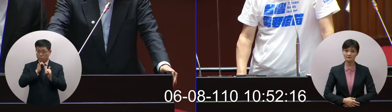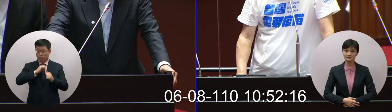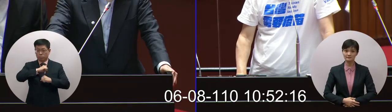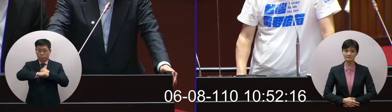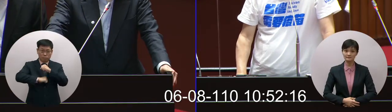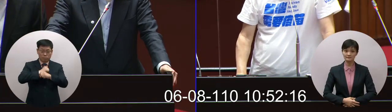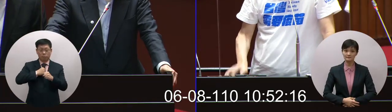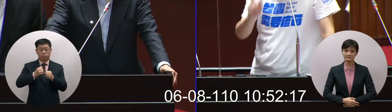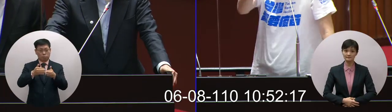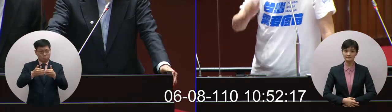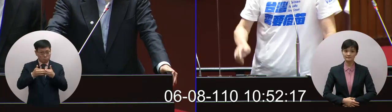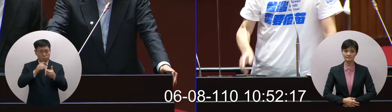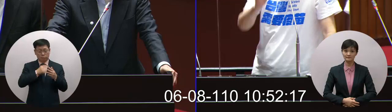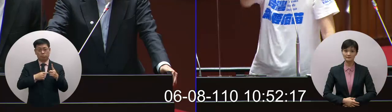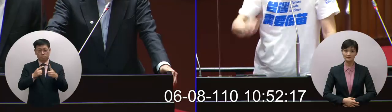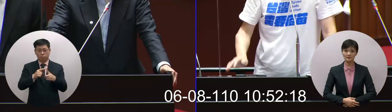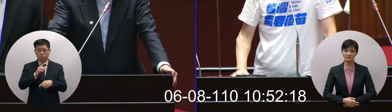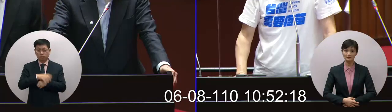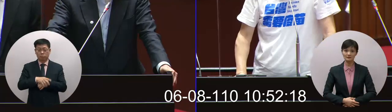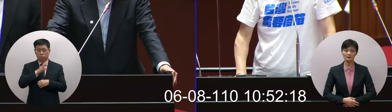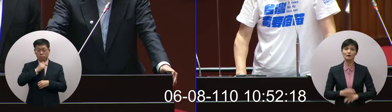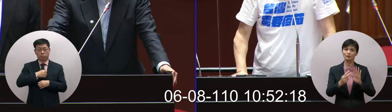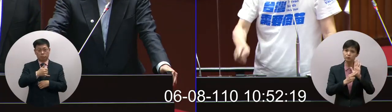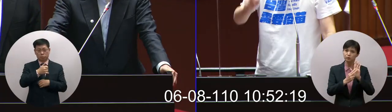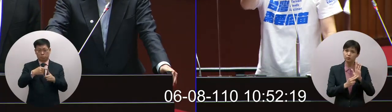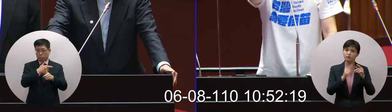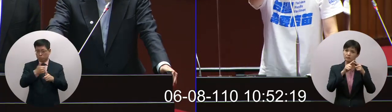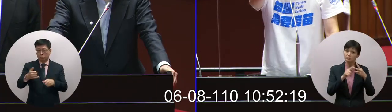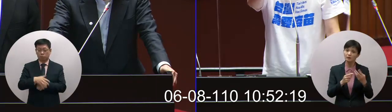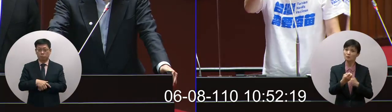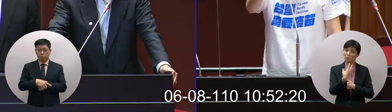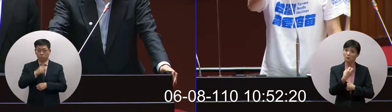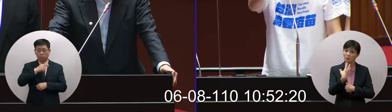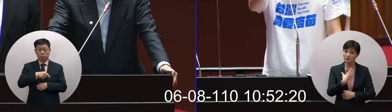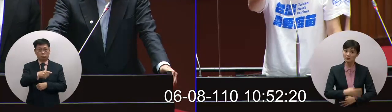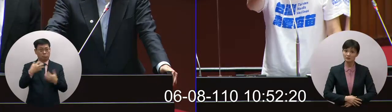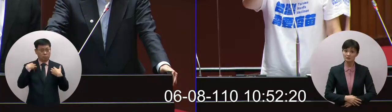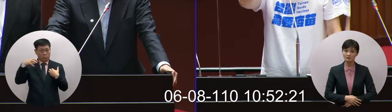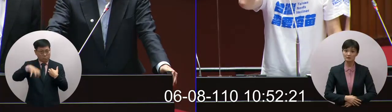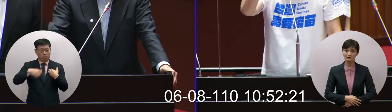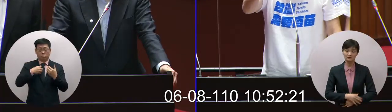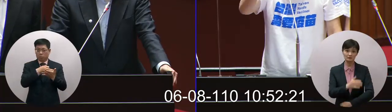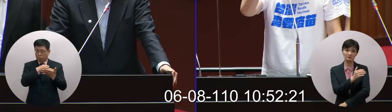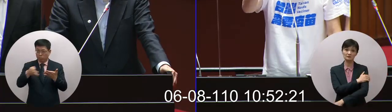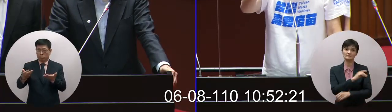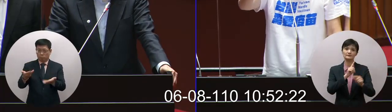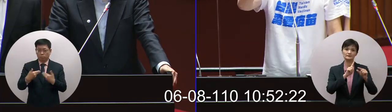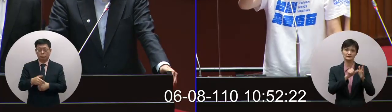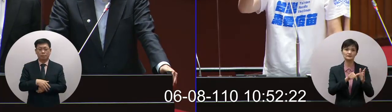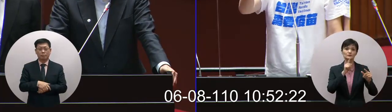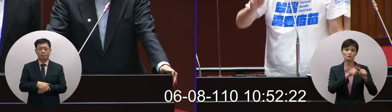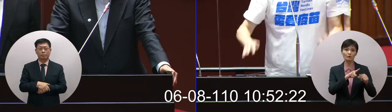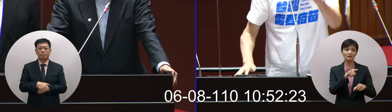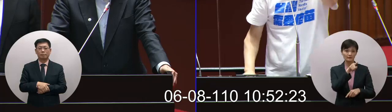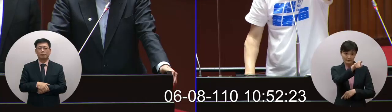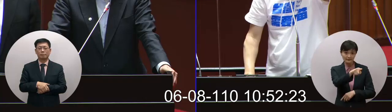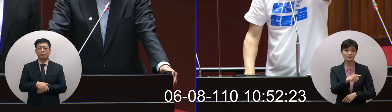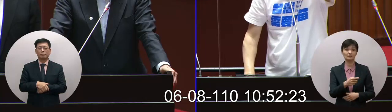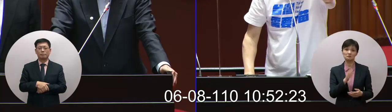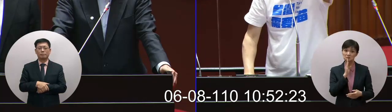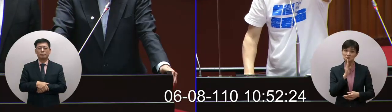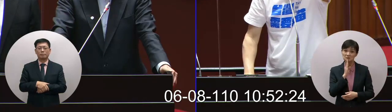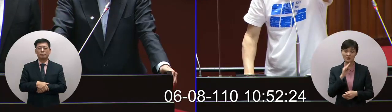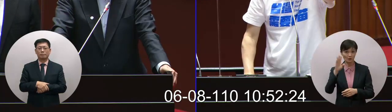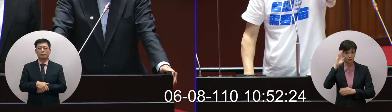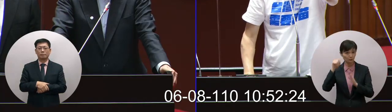作必要的这些维生必要的人员就要，那相关单位 就 要去把你出来， 就是维持的必要的人。苏院